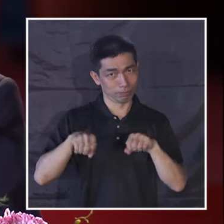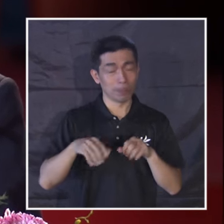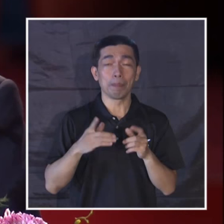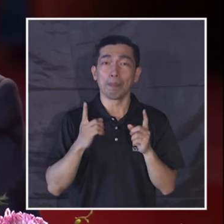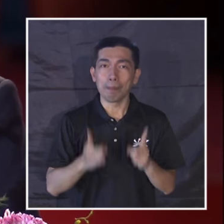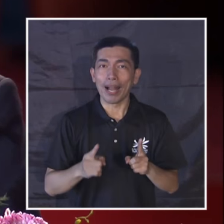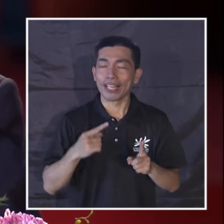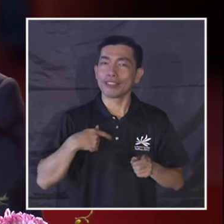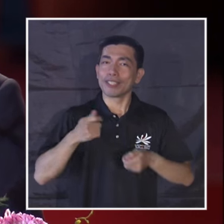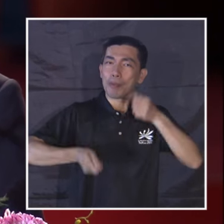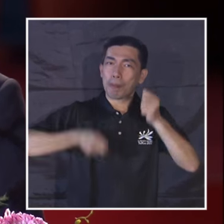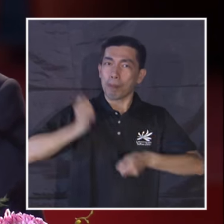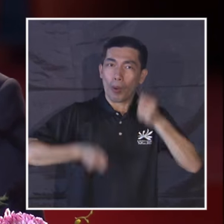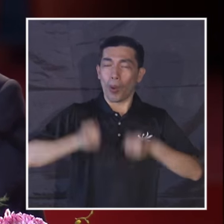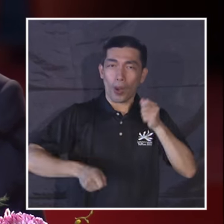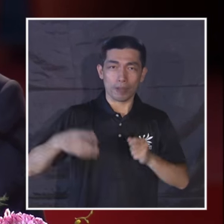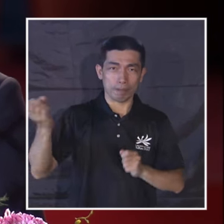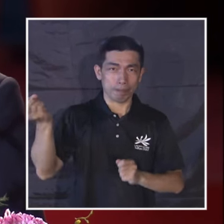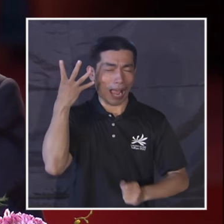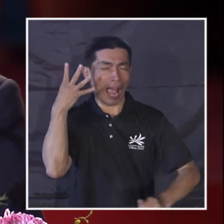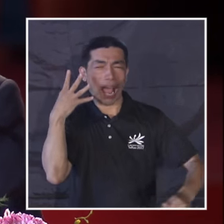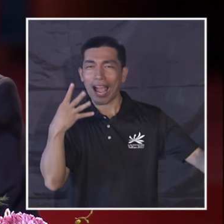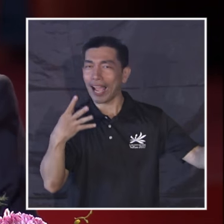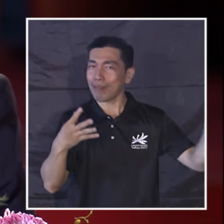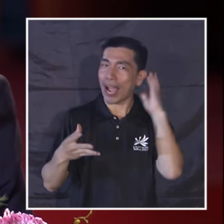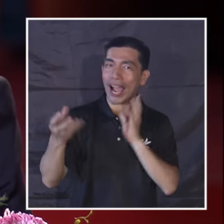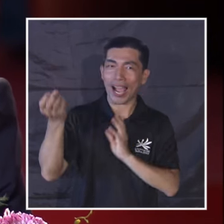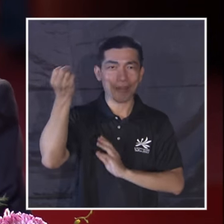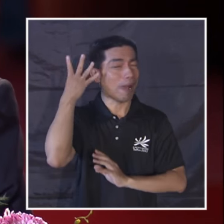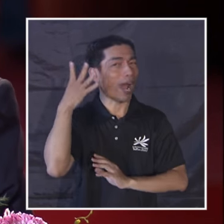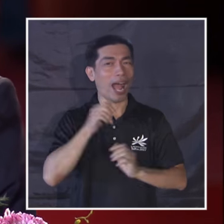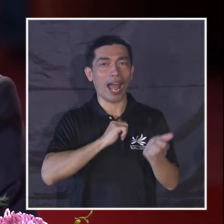手感受到生命的旋律。